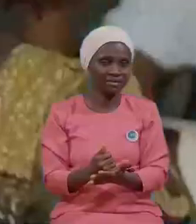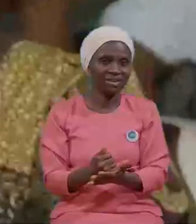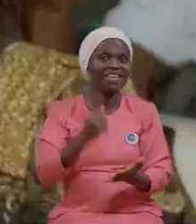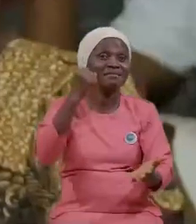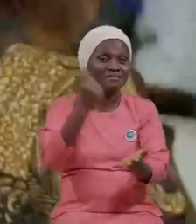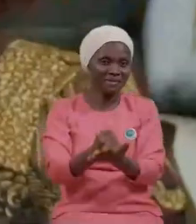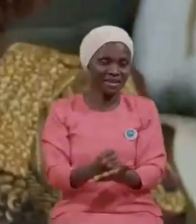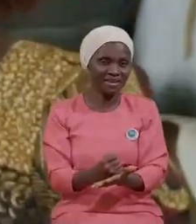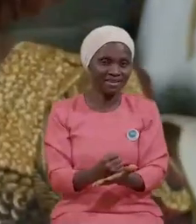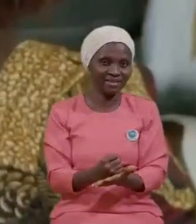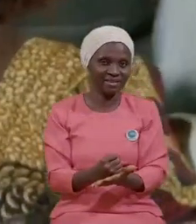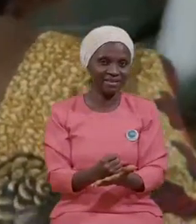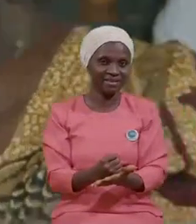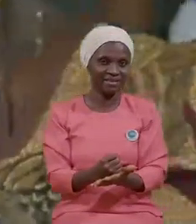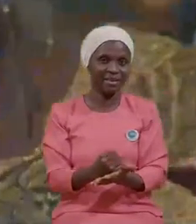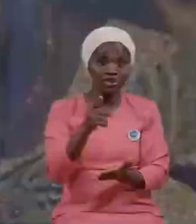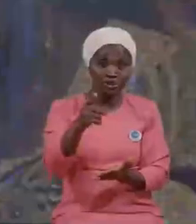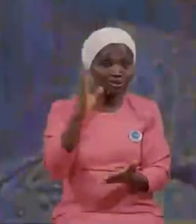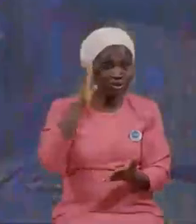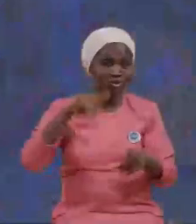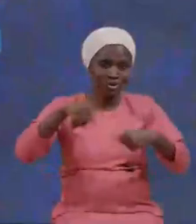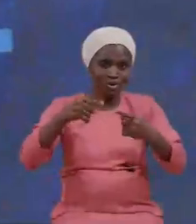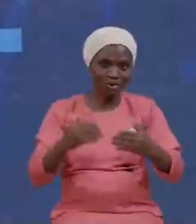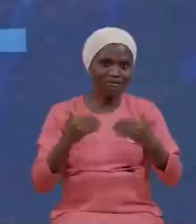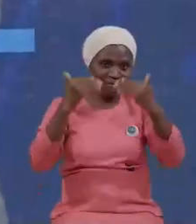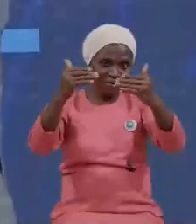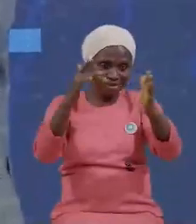Tu vas avancer. Tu vas progresser.